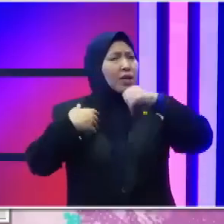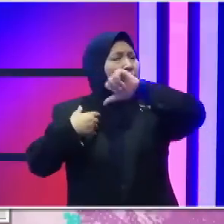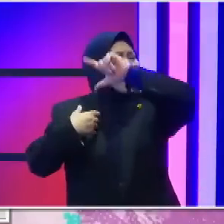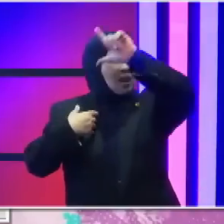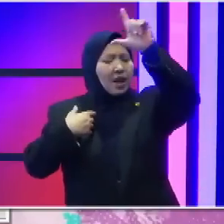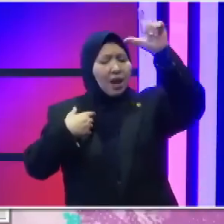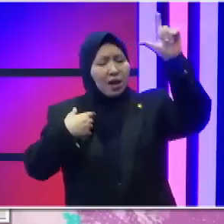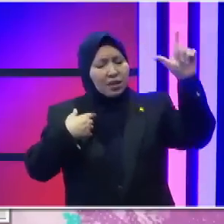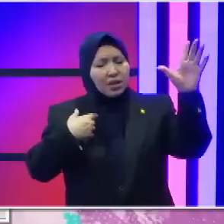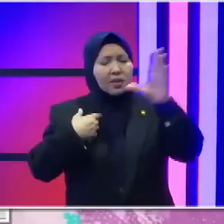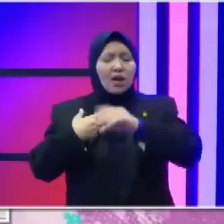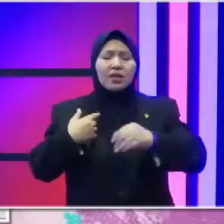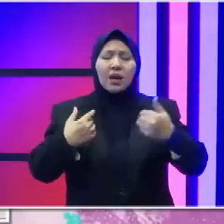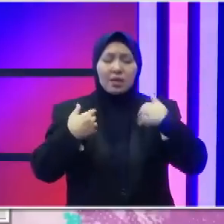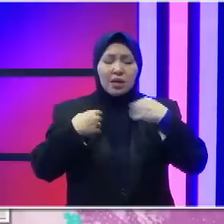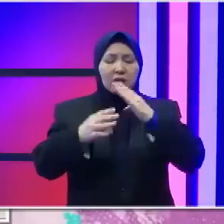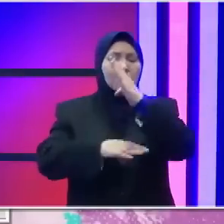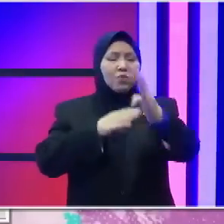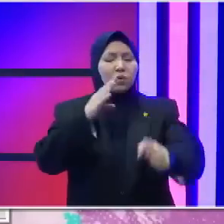الأرض